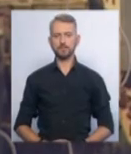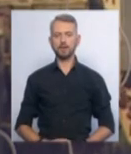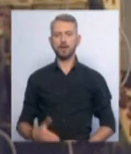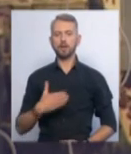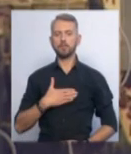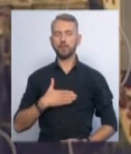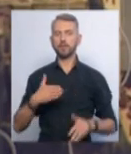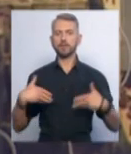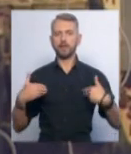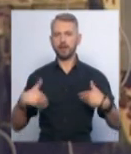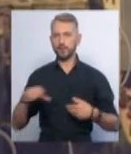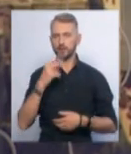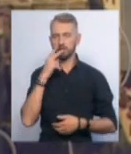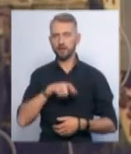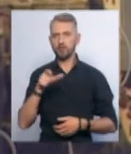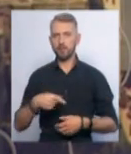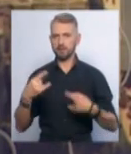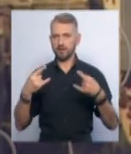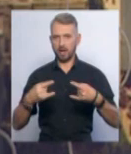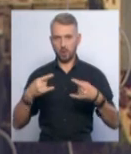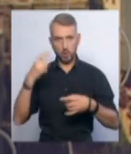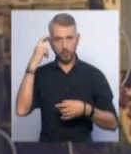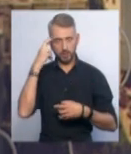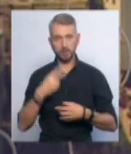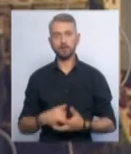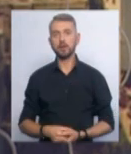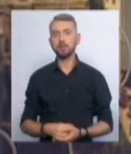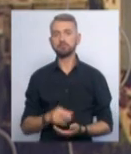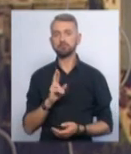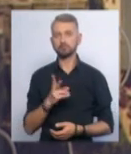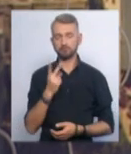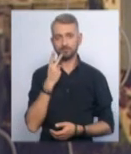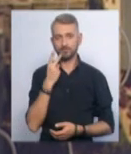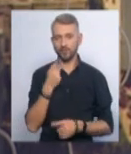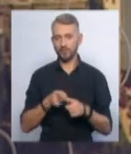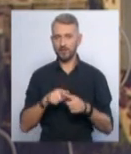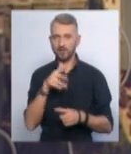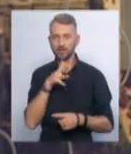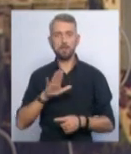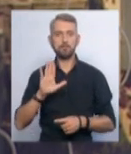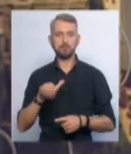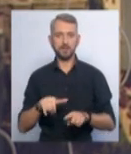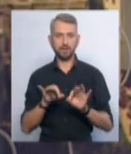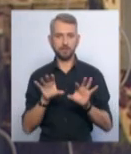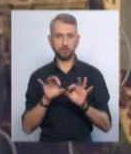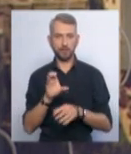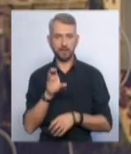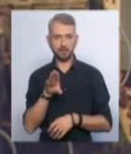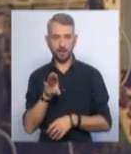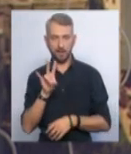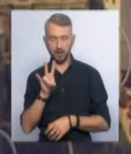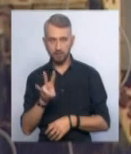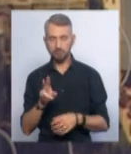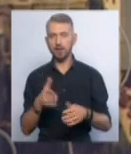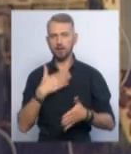Мої безмежні вітання всім глядачам телеканалу «Київ», каналу «Європейської столиці». Традиційно у цей час, після випуску СТН, ми раді вітати кожного